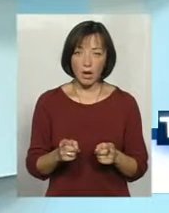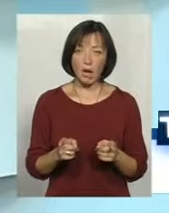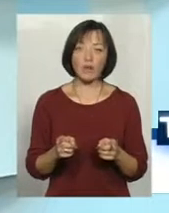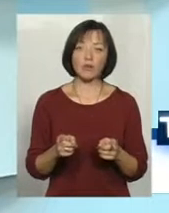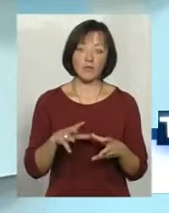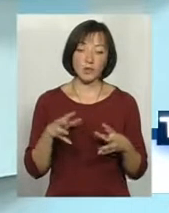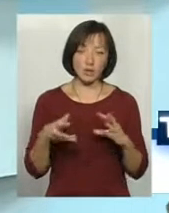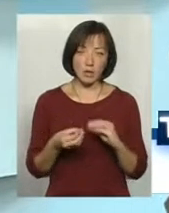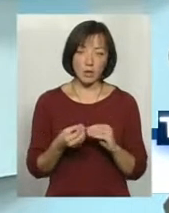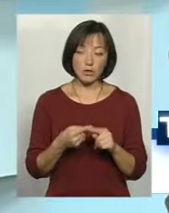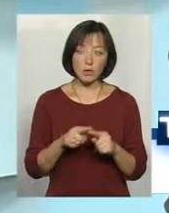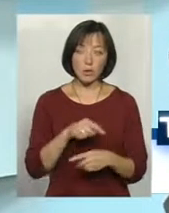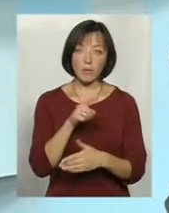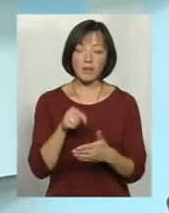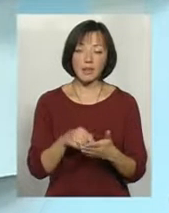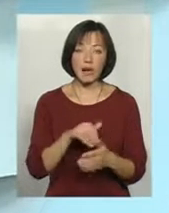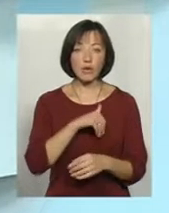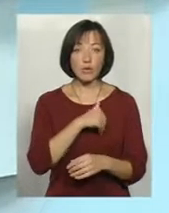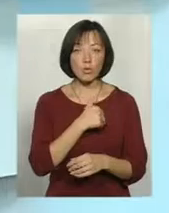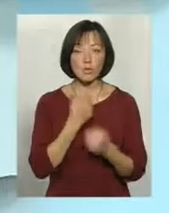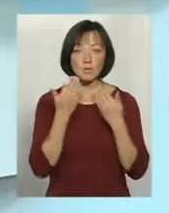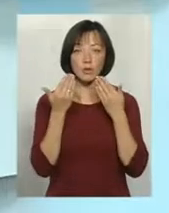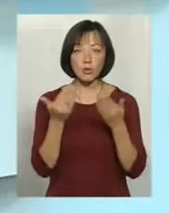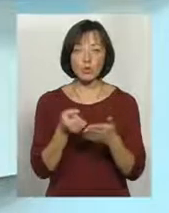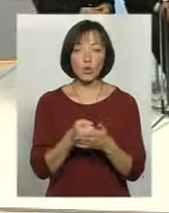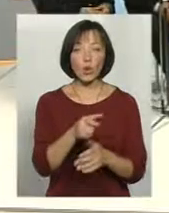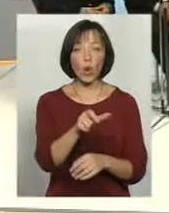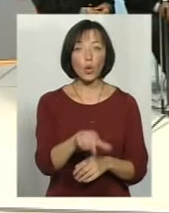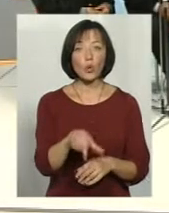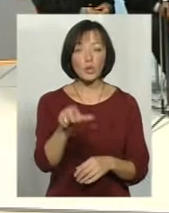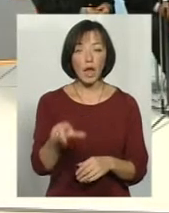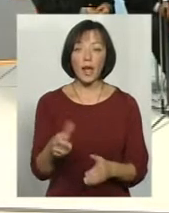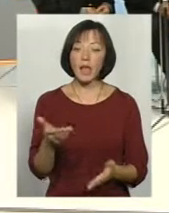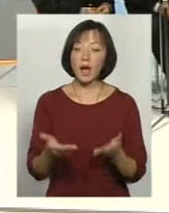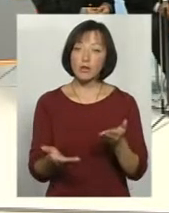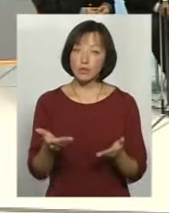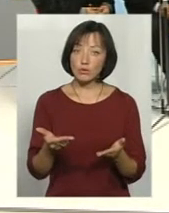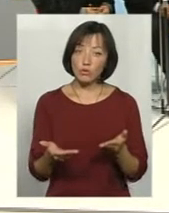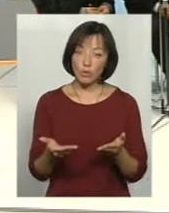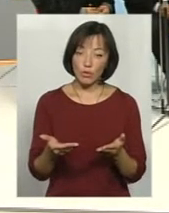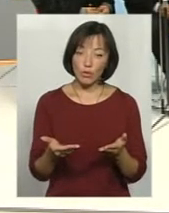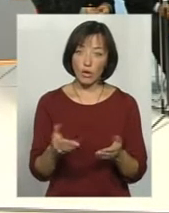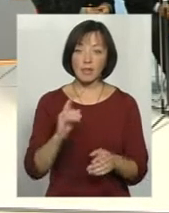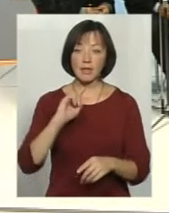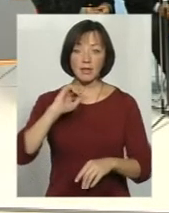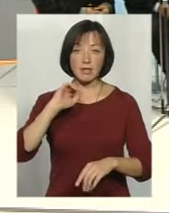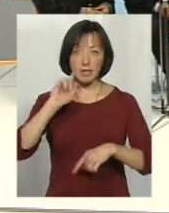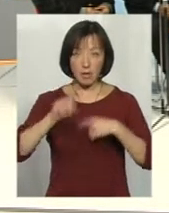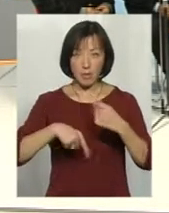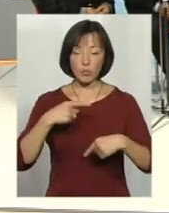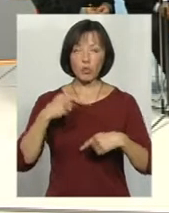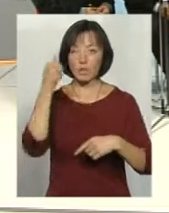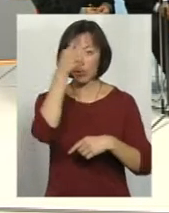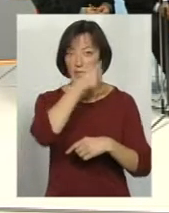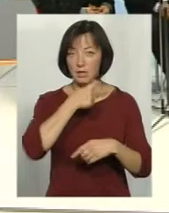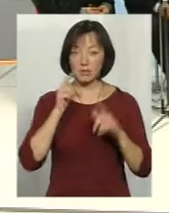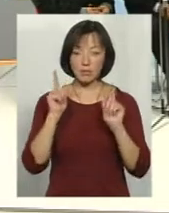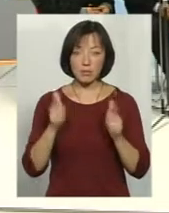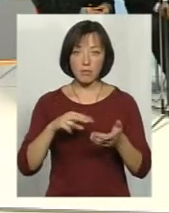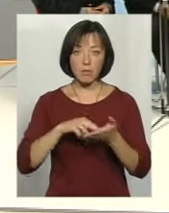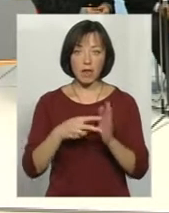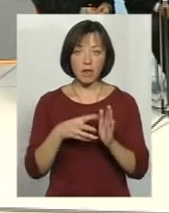результаті цього питання хочемо звернутися до людей. Якщо ми підемо на майбутній рік, їх треба внести в плани, а